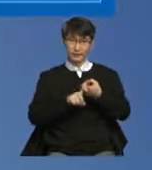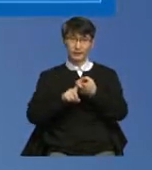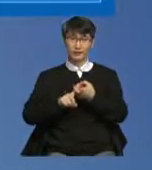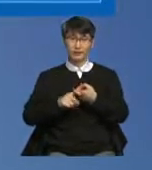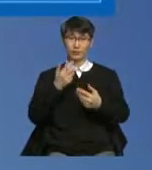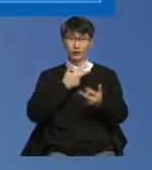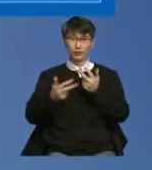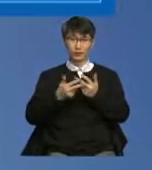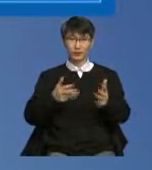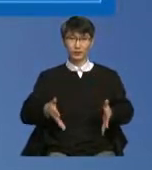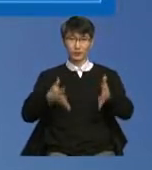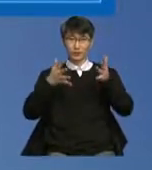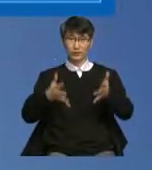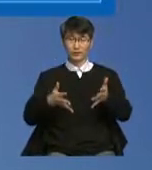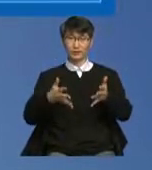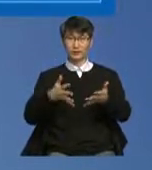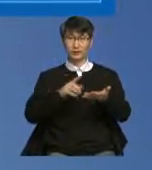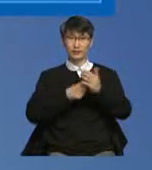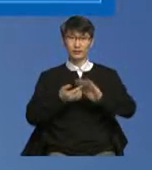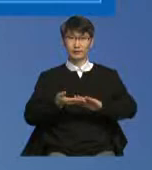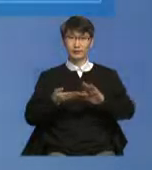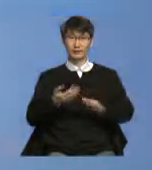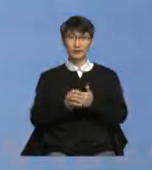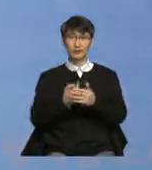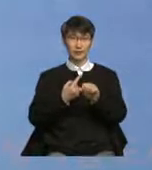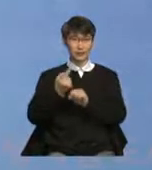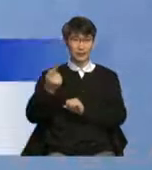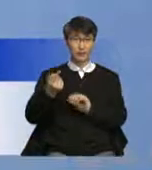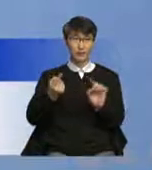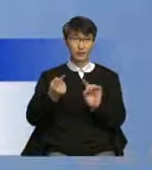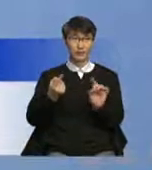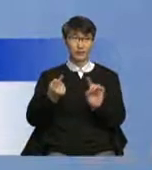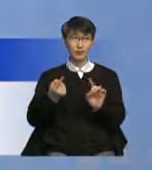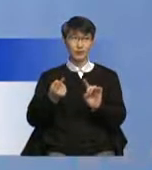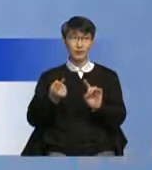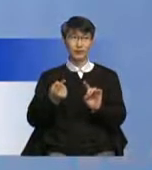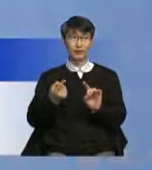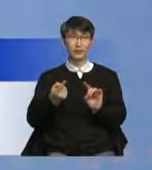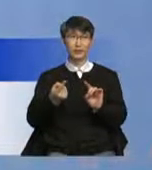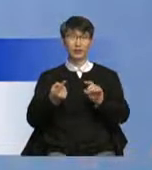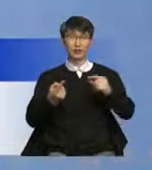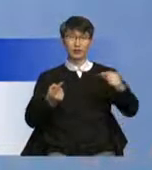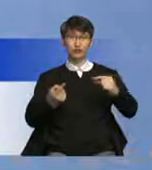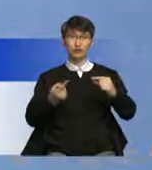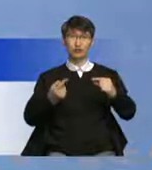복지 도시 등을 내세웠습니다. 2021년은 역시 또